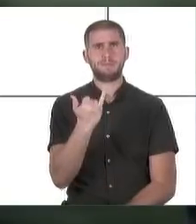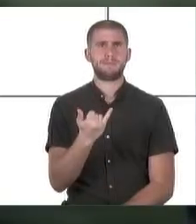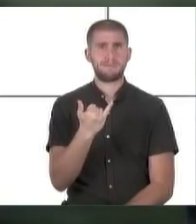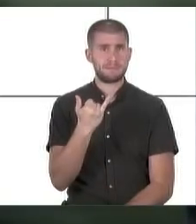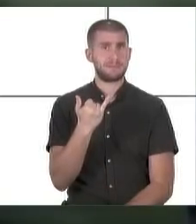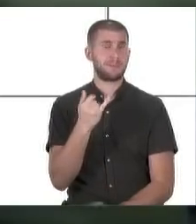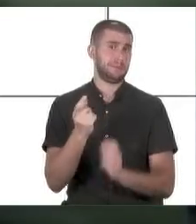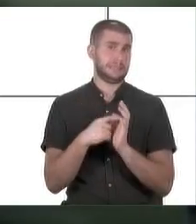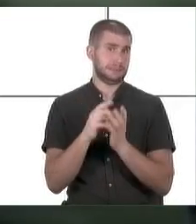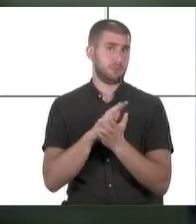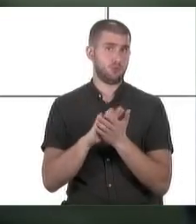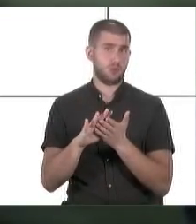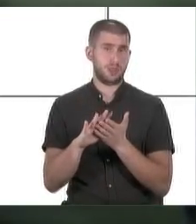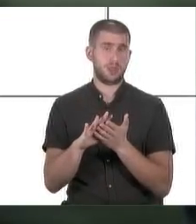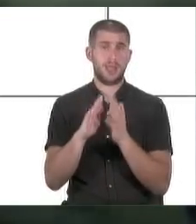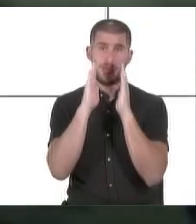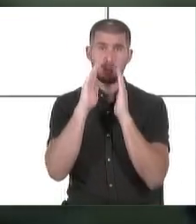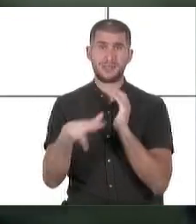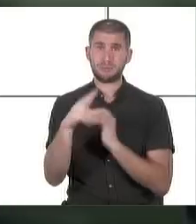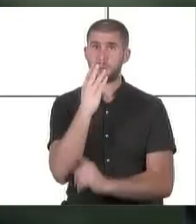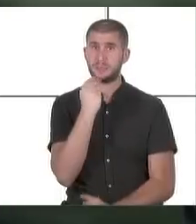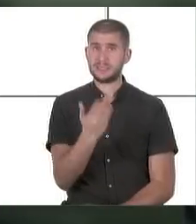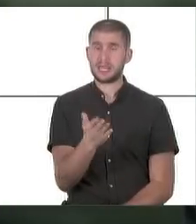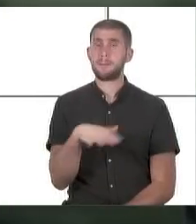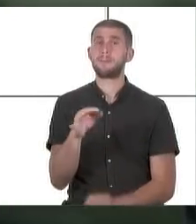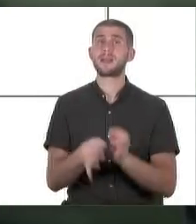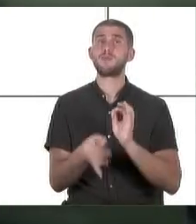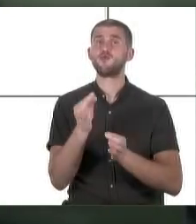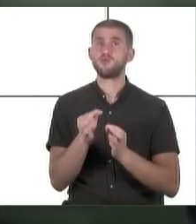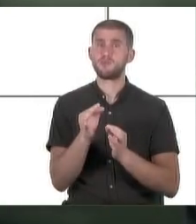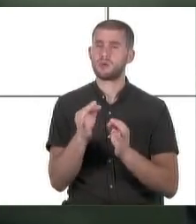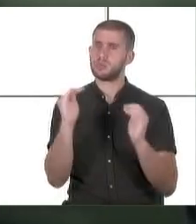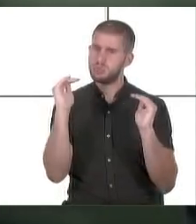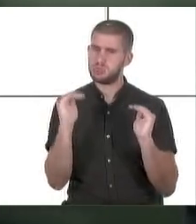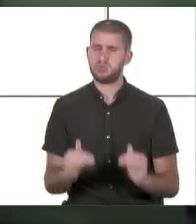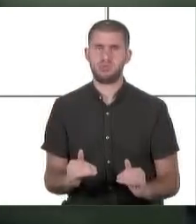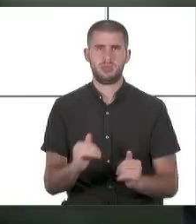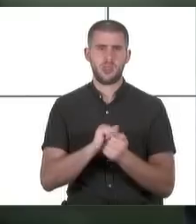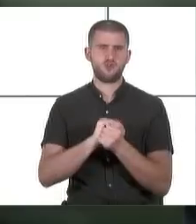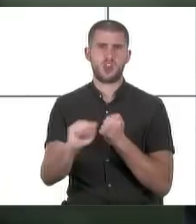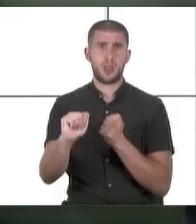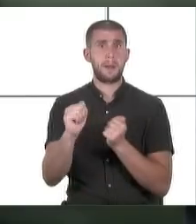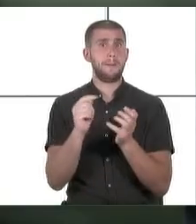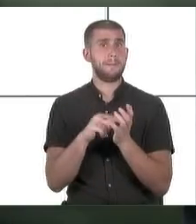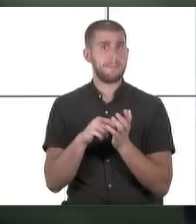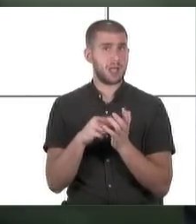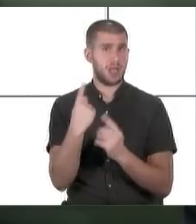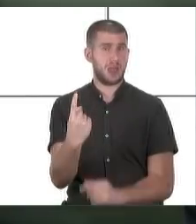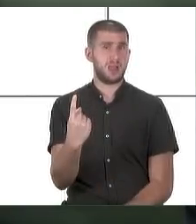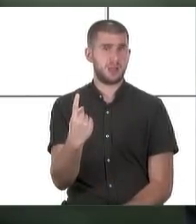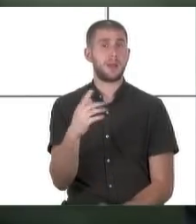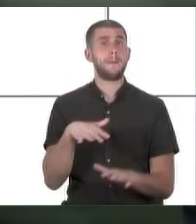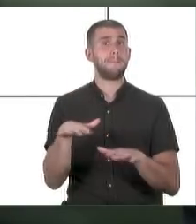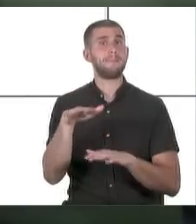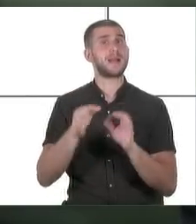מהטעם הפשוט שאמון הציבור הישראלי במערכת המשפט היא נמוכה ביותר. מאחר וכך, מערכת